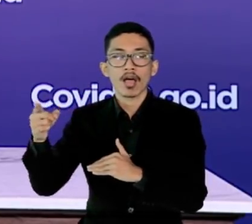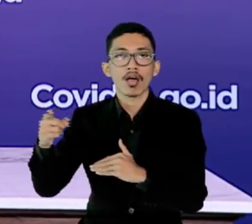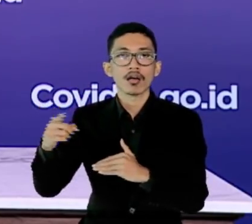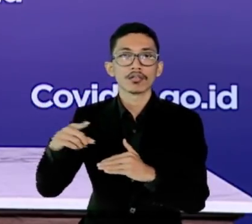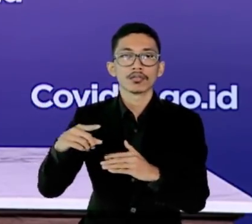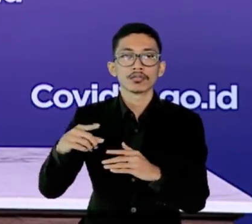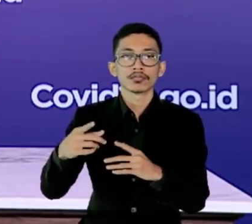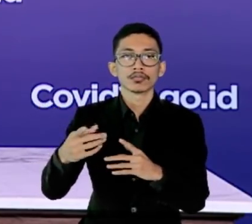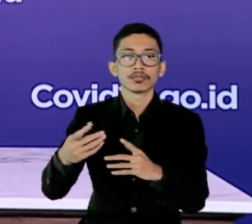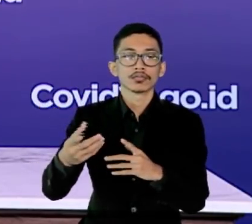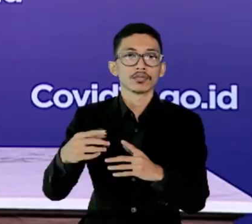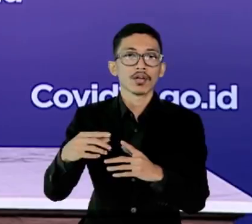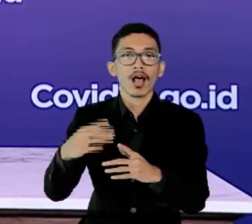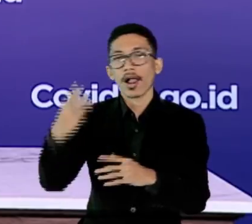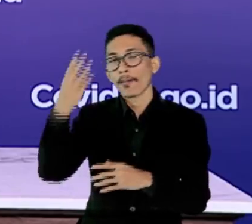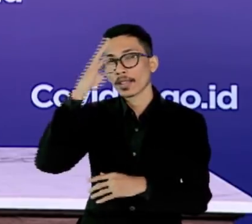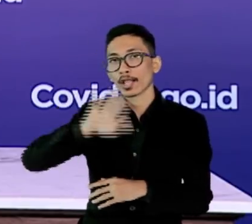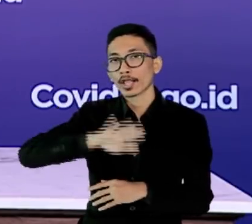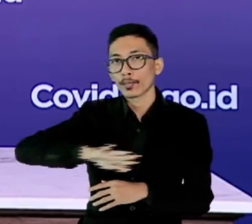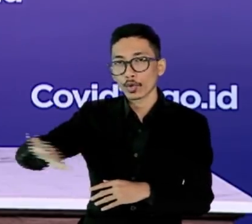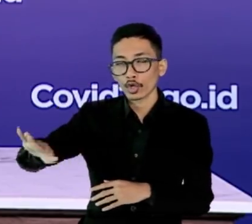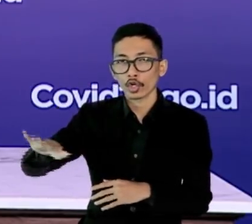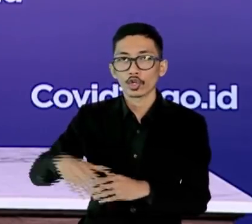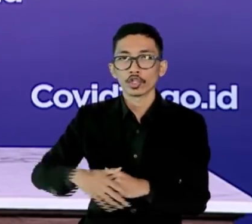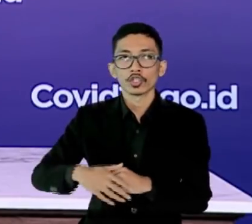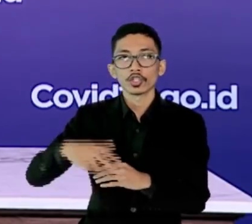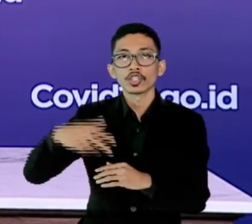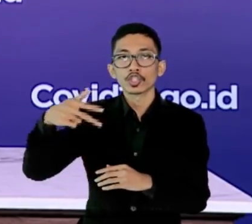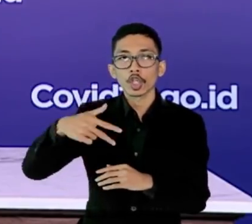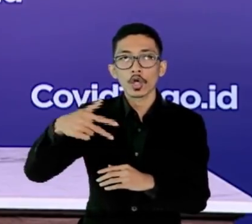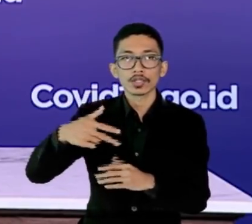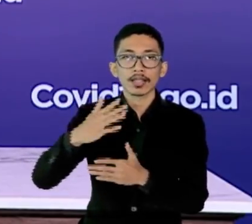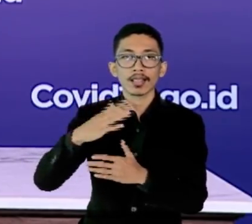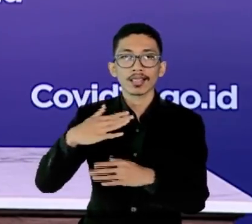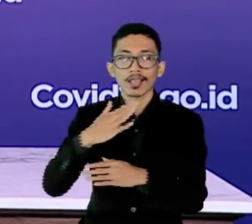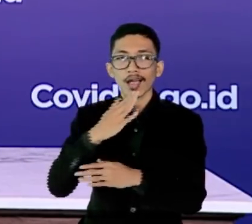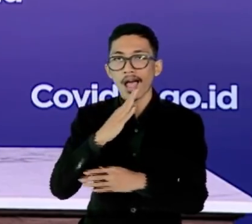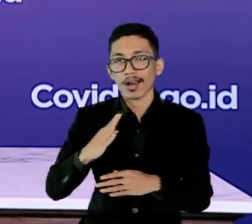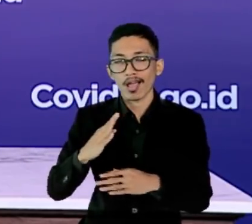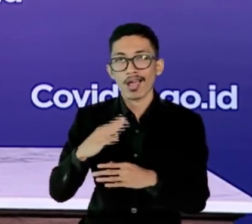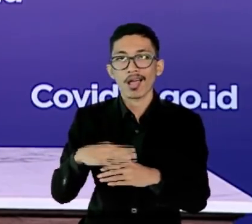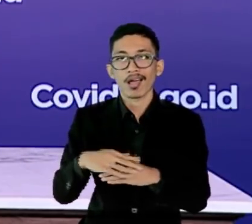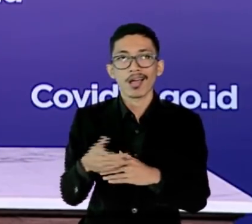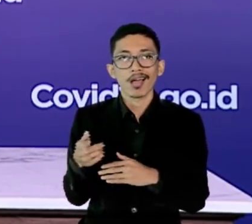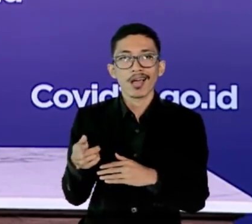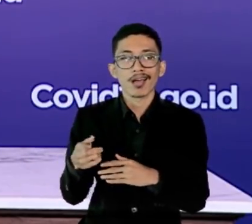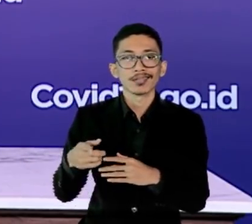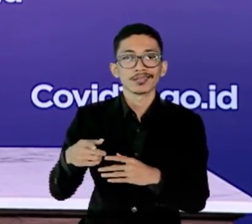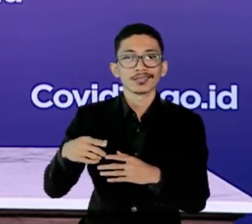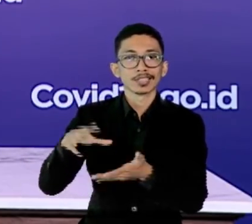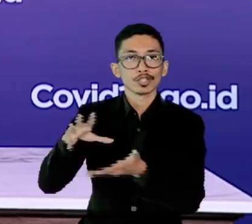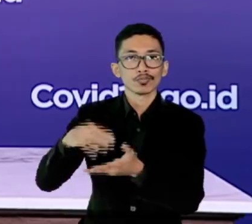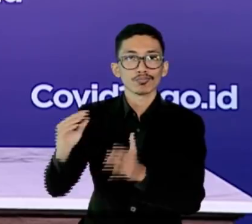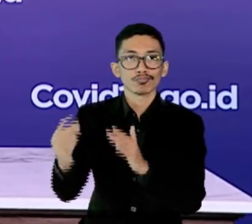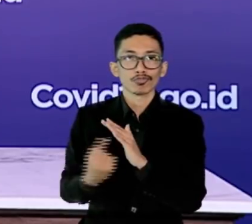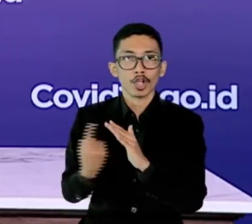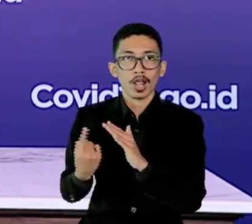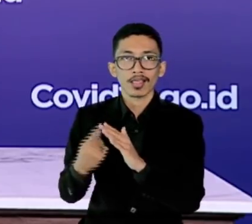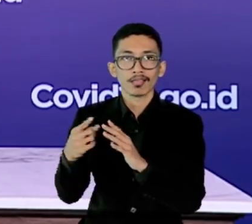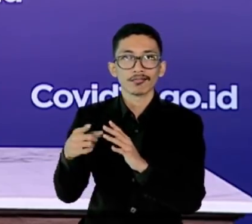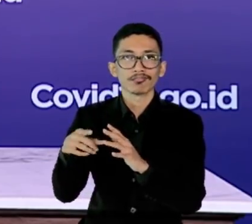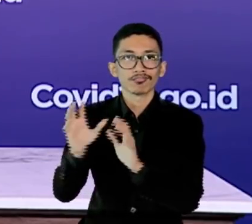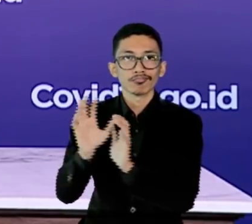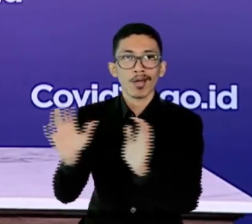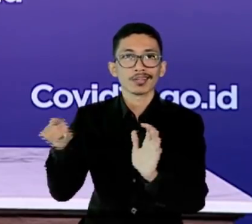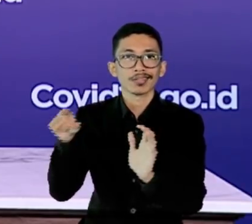di Kalimantan Timur dan Sulawesi Tenggara. Bagi daerah dengan keterisian fasilitas isoter yang amat